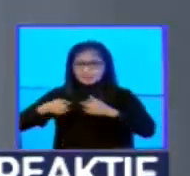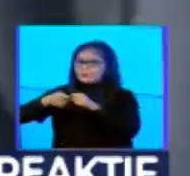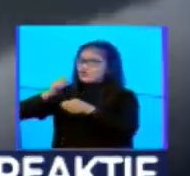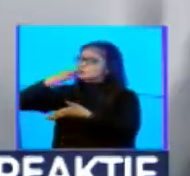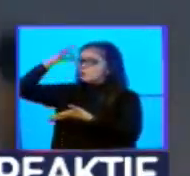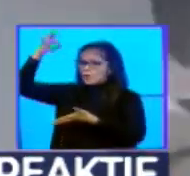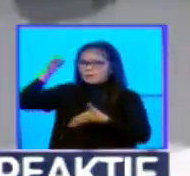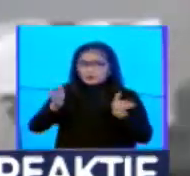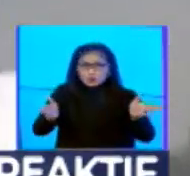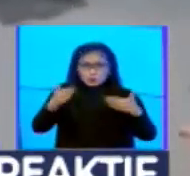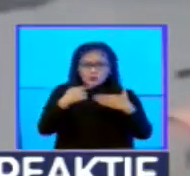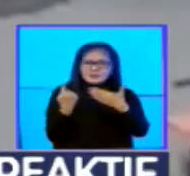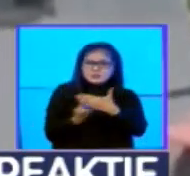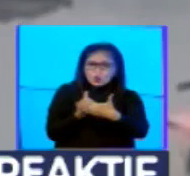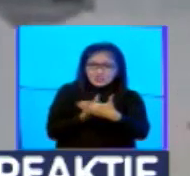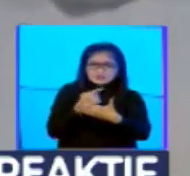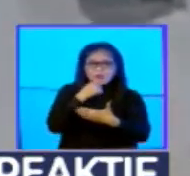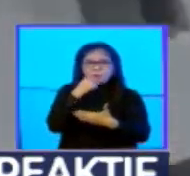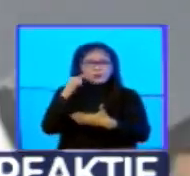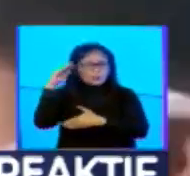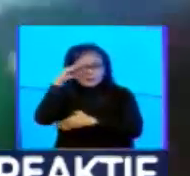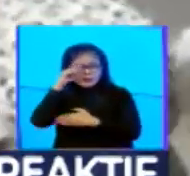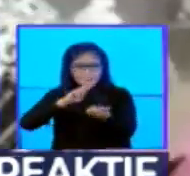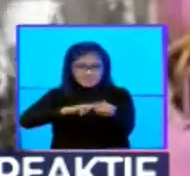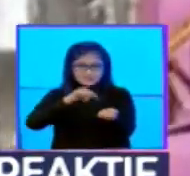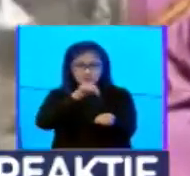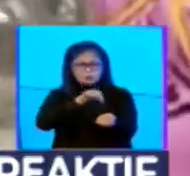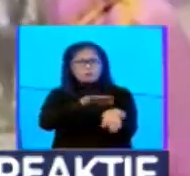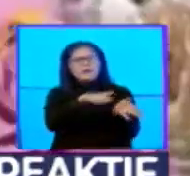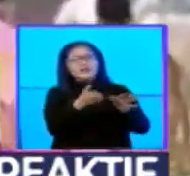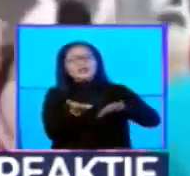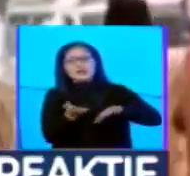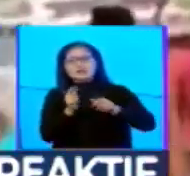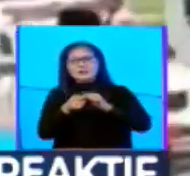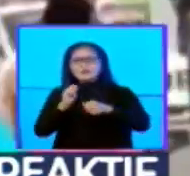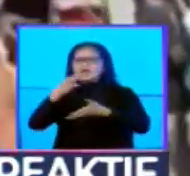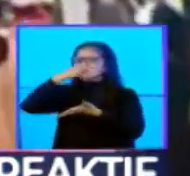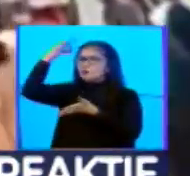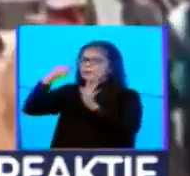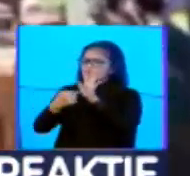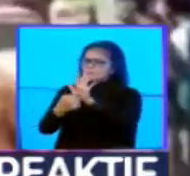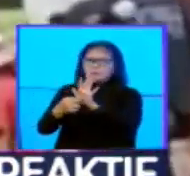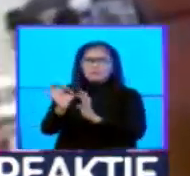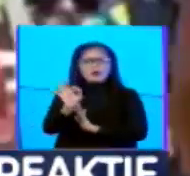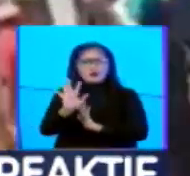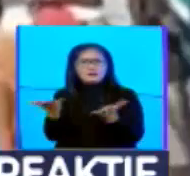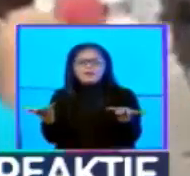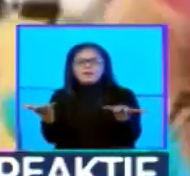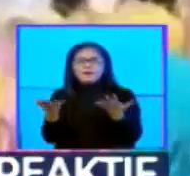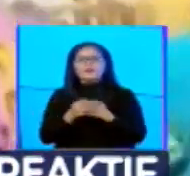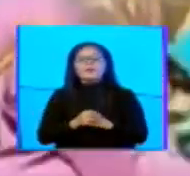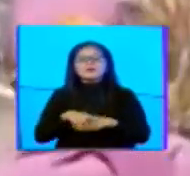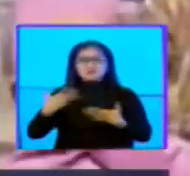isolasi. Minggu pagi, pasien meninggal dunia sebelum hasil tes swab keluar. Keluarga bersedia pemulasaraan